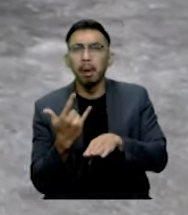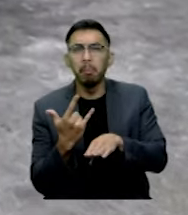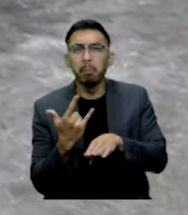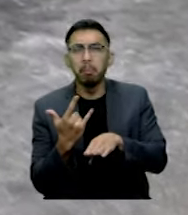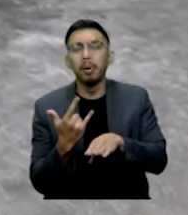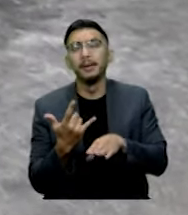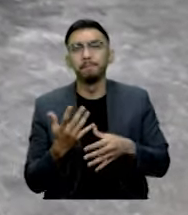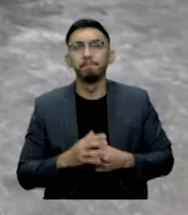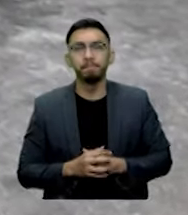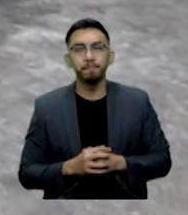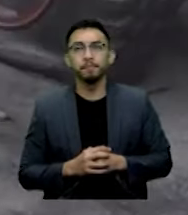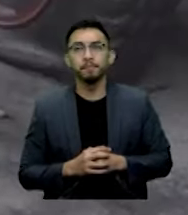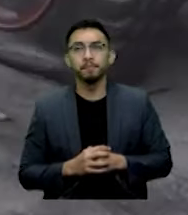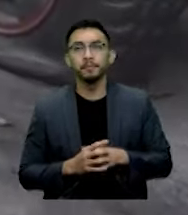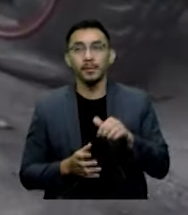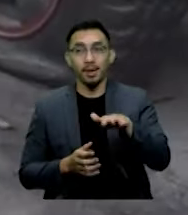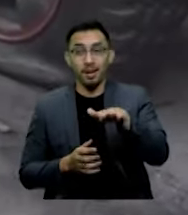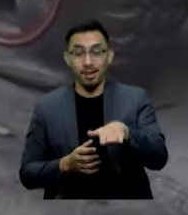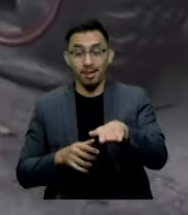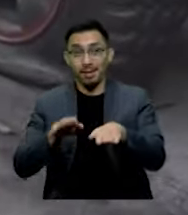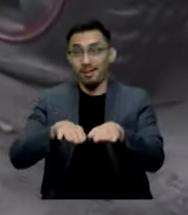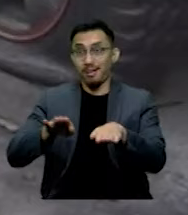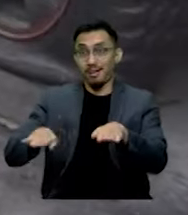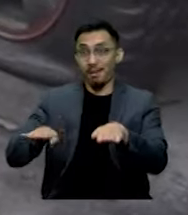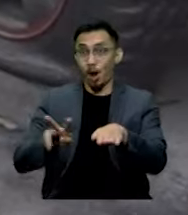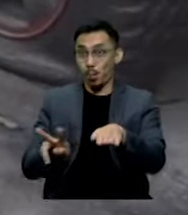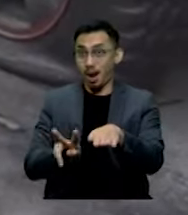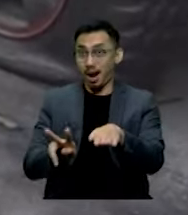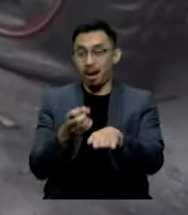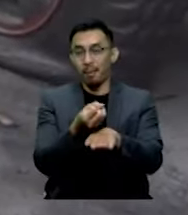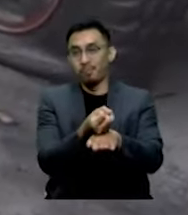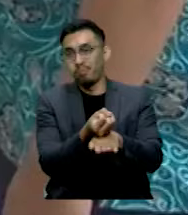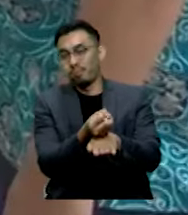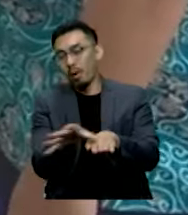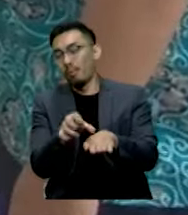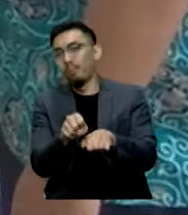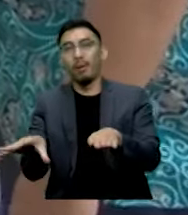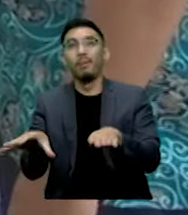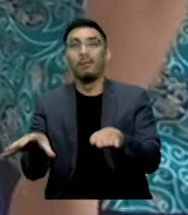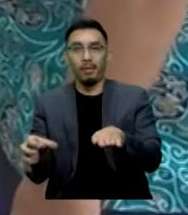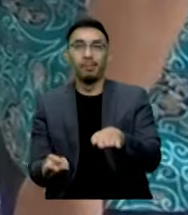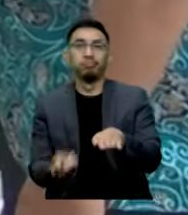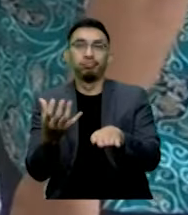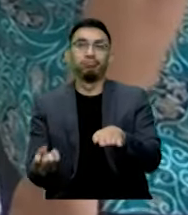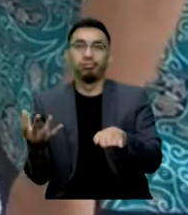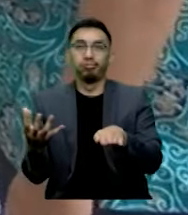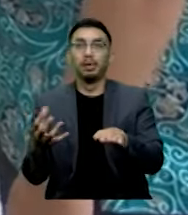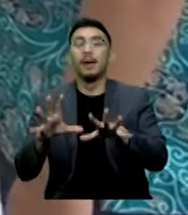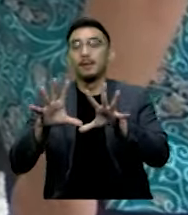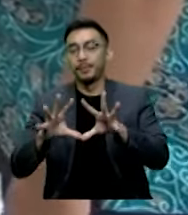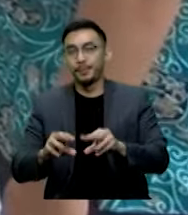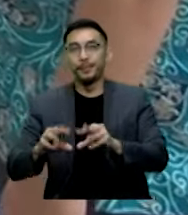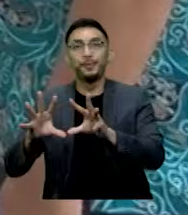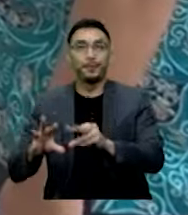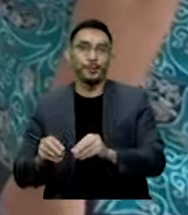Besarnya kobaran api bahkan membakar dua unit mobil lainnya yang parkir di sebelahnya. Beruntung, kebakaran akhirnya bisa dipadamkan. Menurut